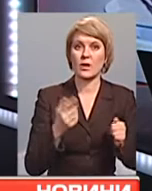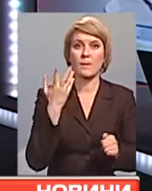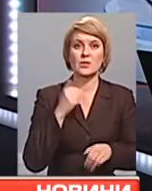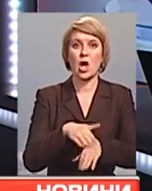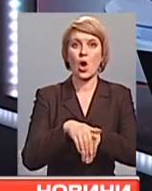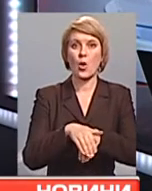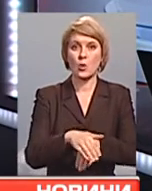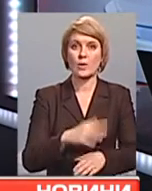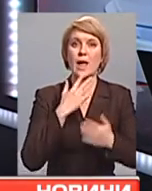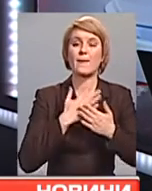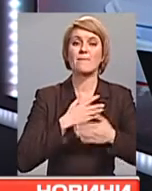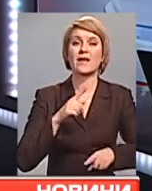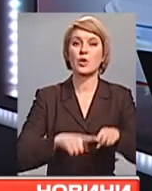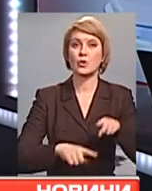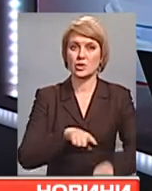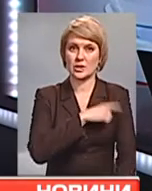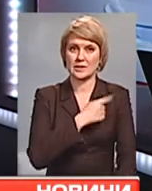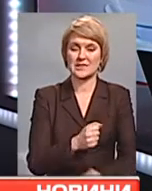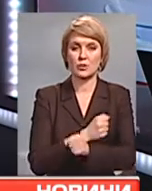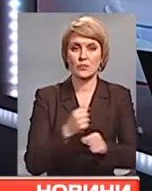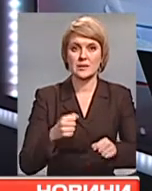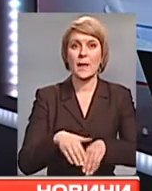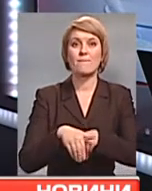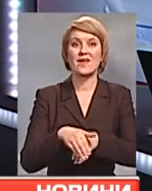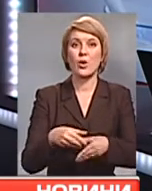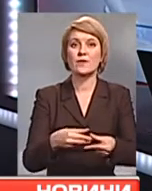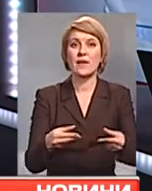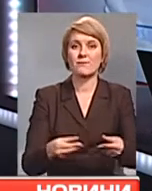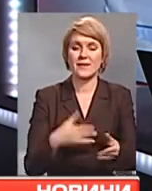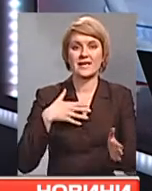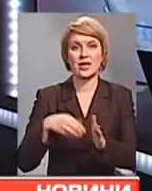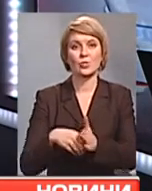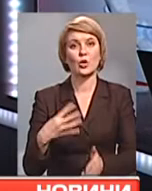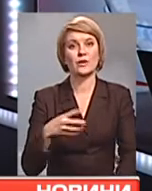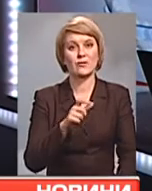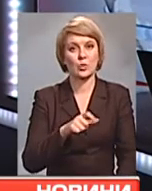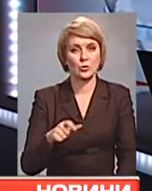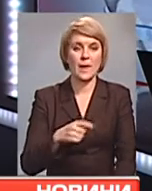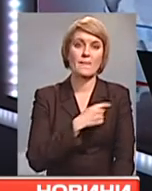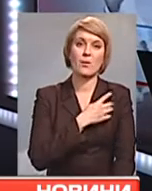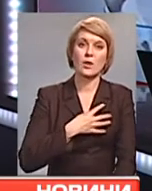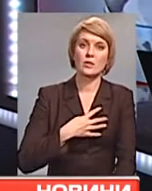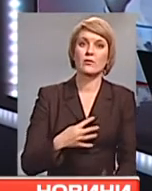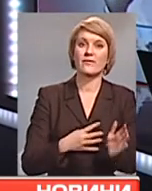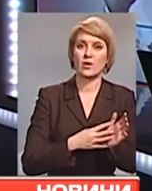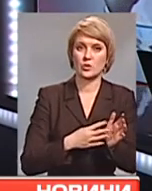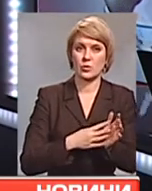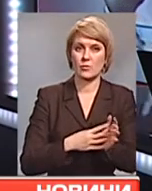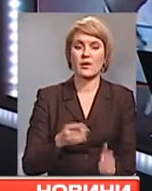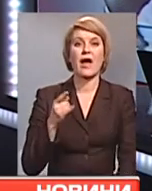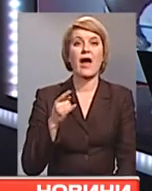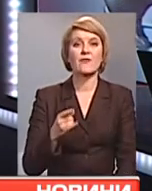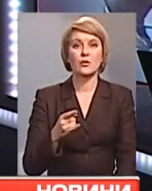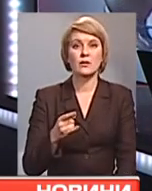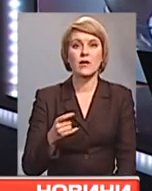сил спрацювала протипіхотна міна. Загинуло 4 людей, поранено 9. За попередніми даними, автомобіль комбата